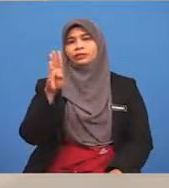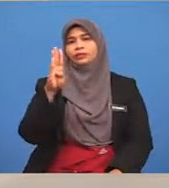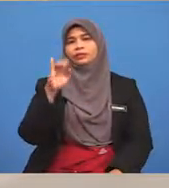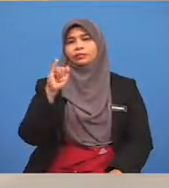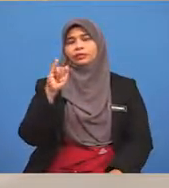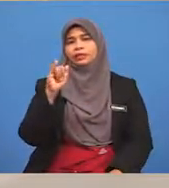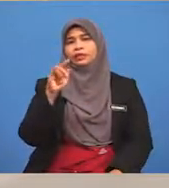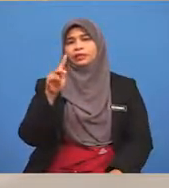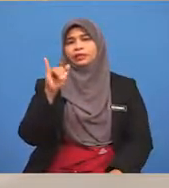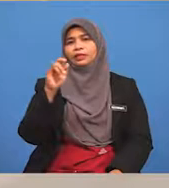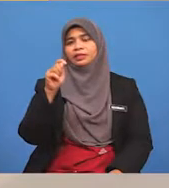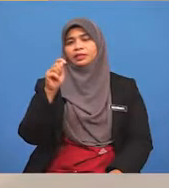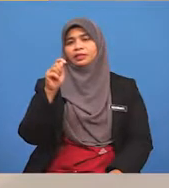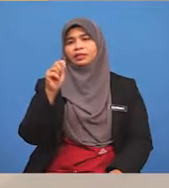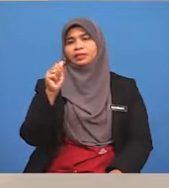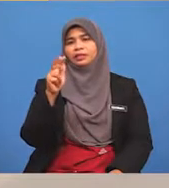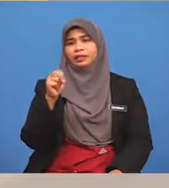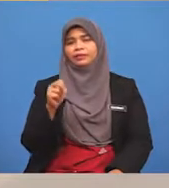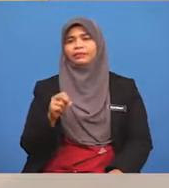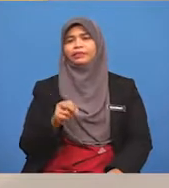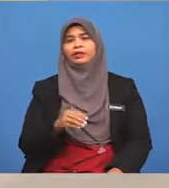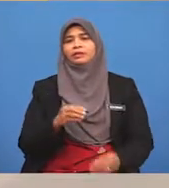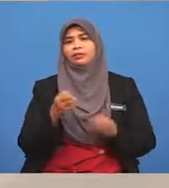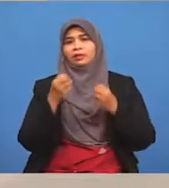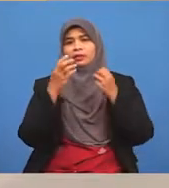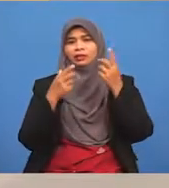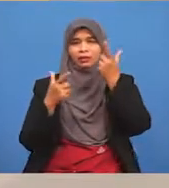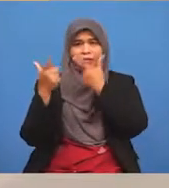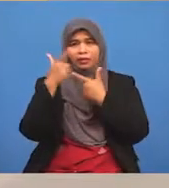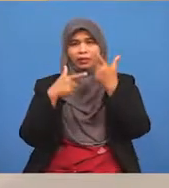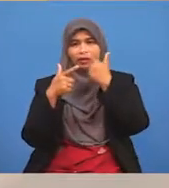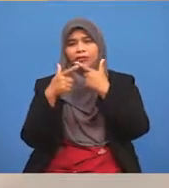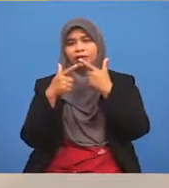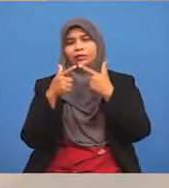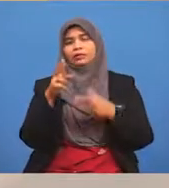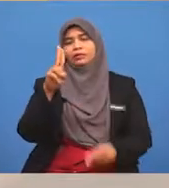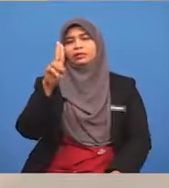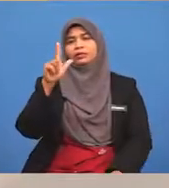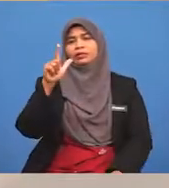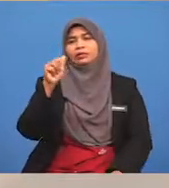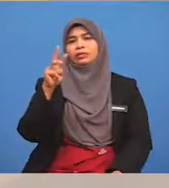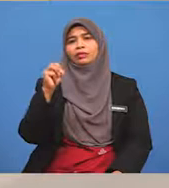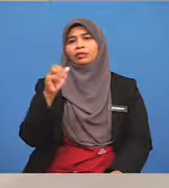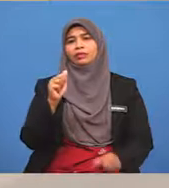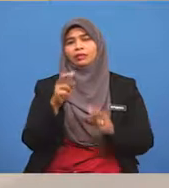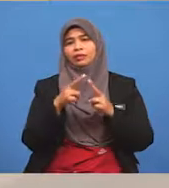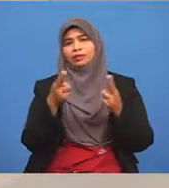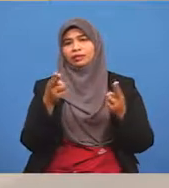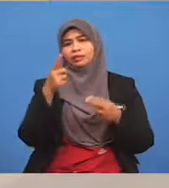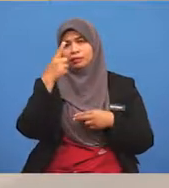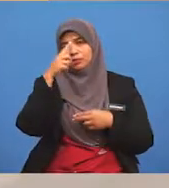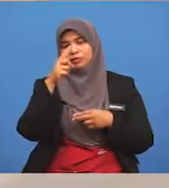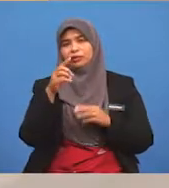Beliau selalu mengunjungi ulama hadis yang terkenal di Hijaz, Iraq dan Khurasan untuk